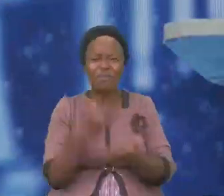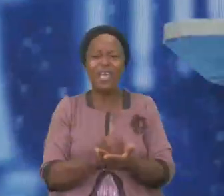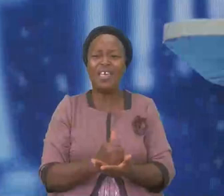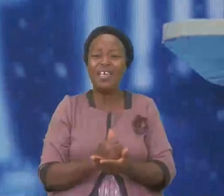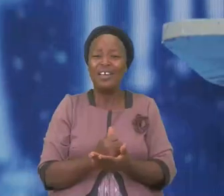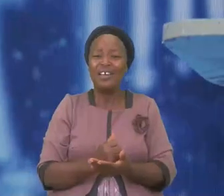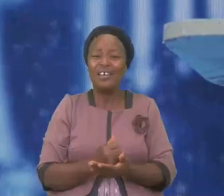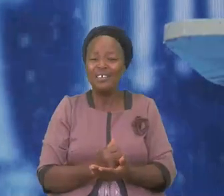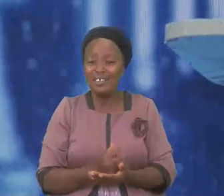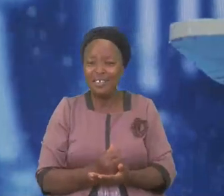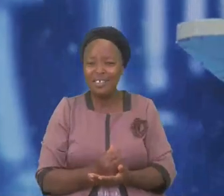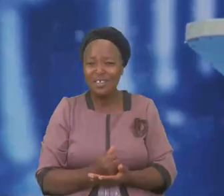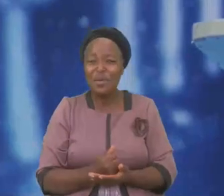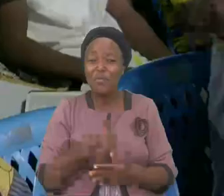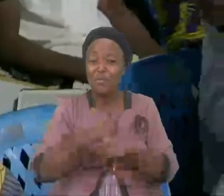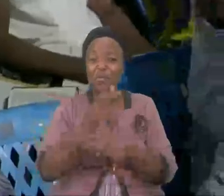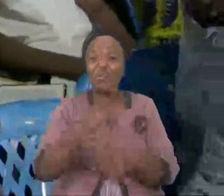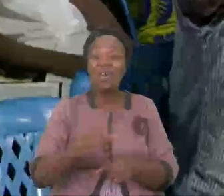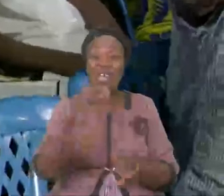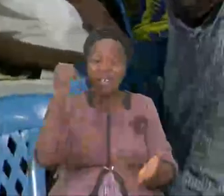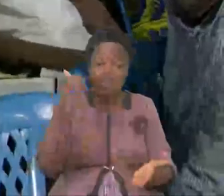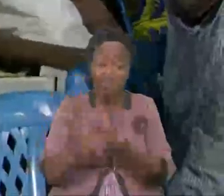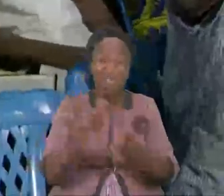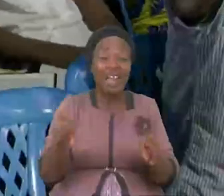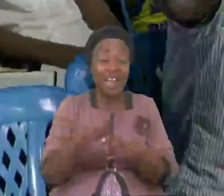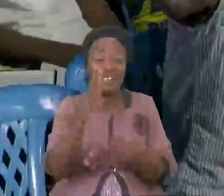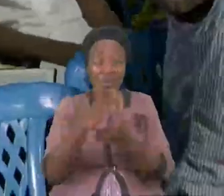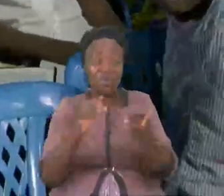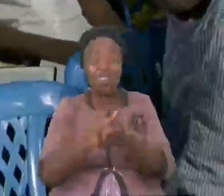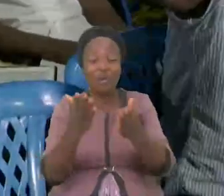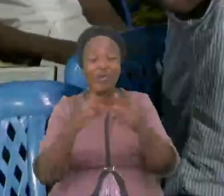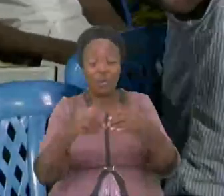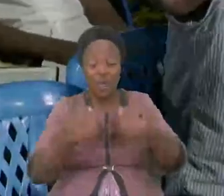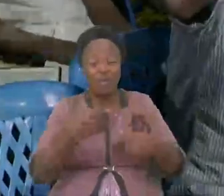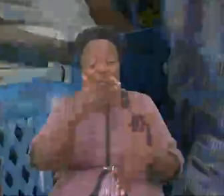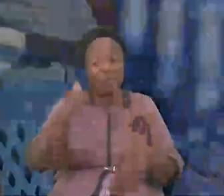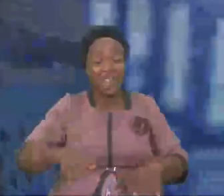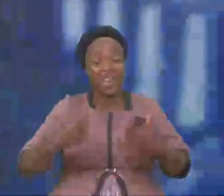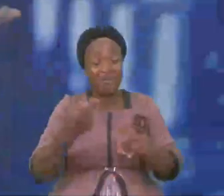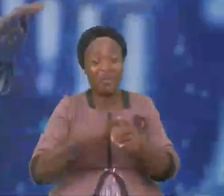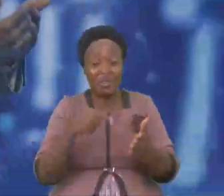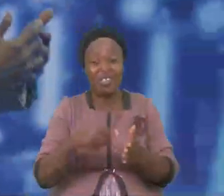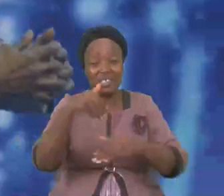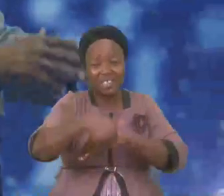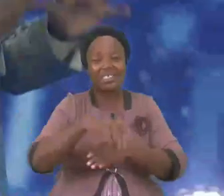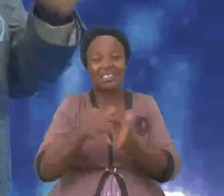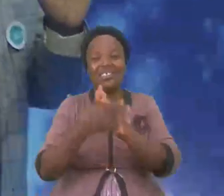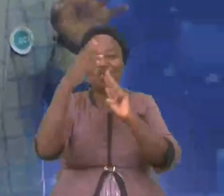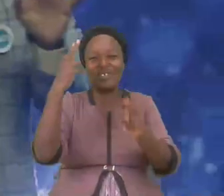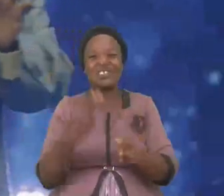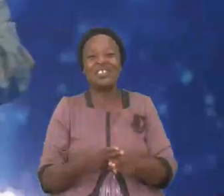Et votre amen ressemble à quelqu'un qui aura une meilleure vie à partir de ce soir au nom de